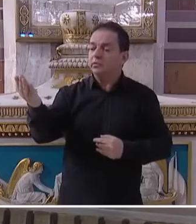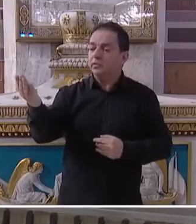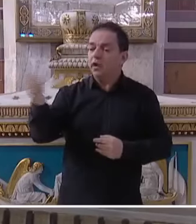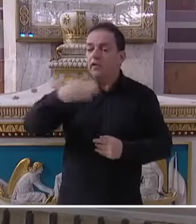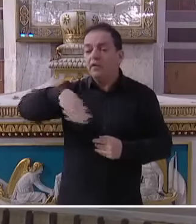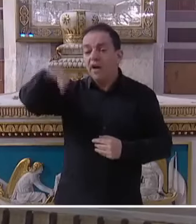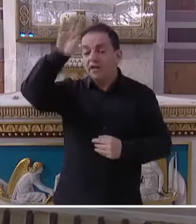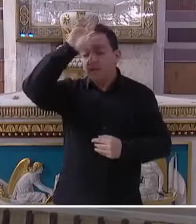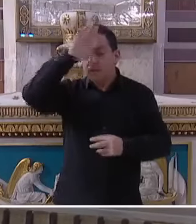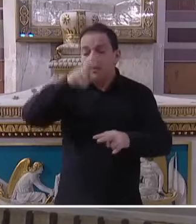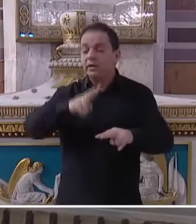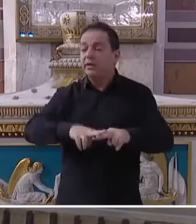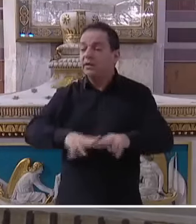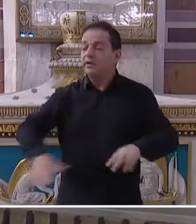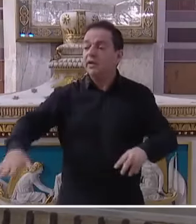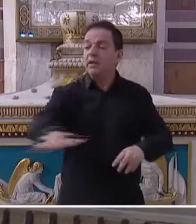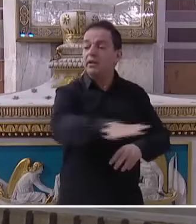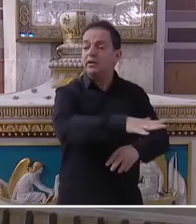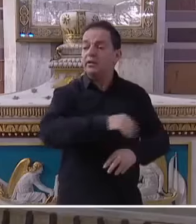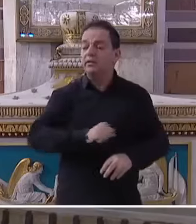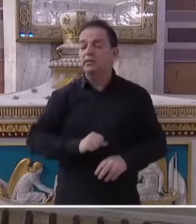ο Βασιλεύς του